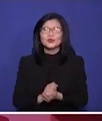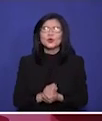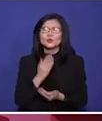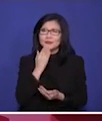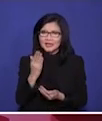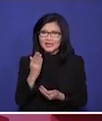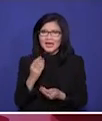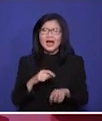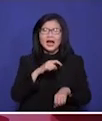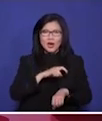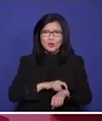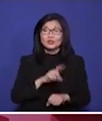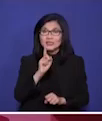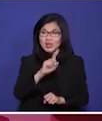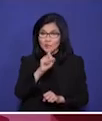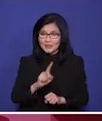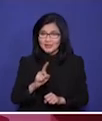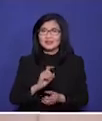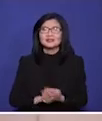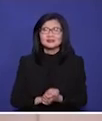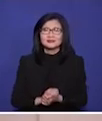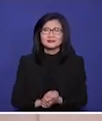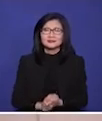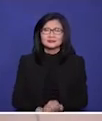1 menit dari kata pertama yang